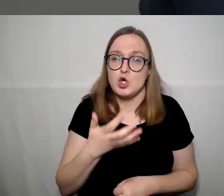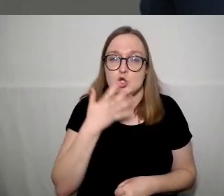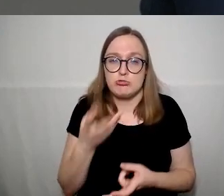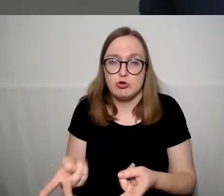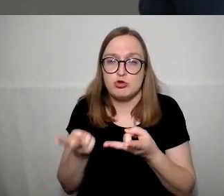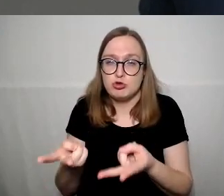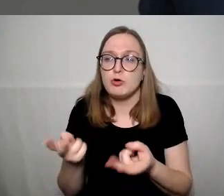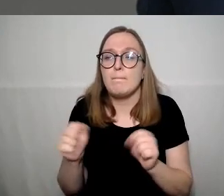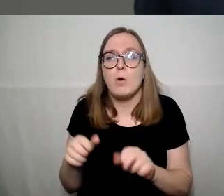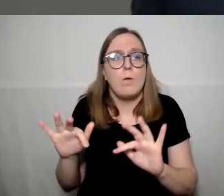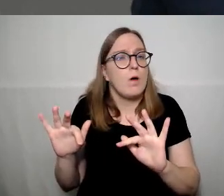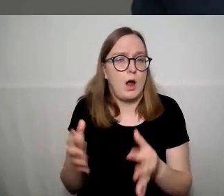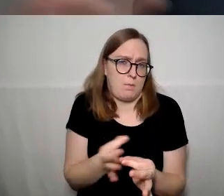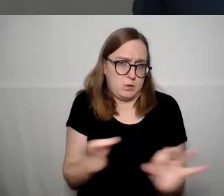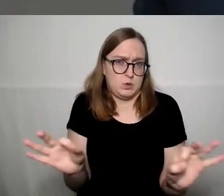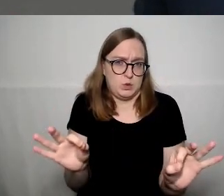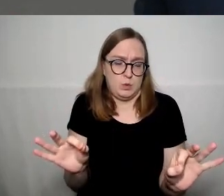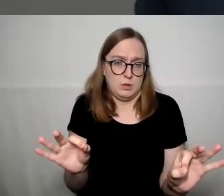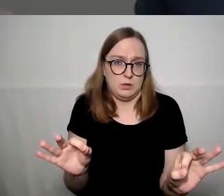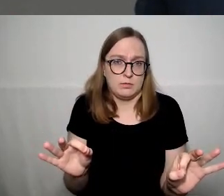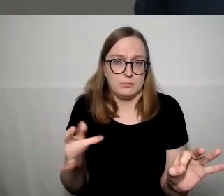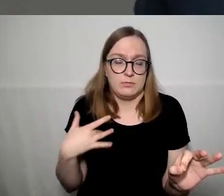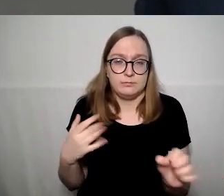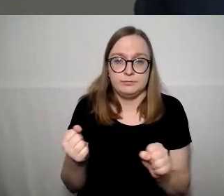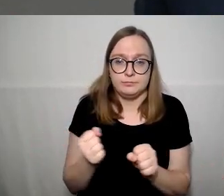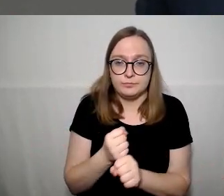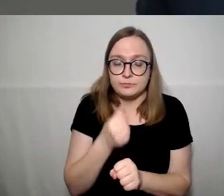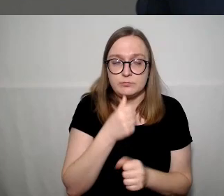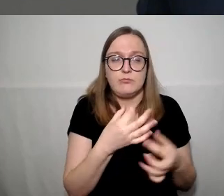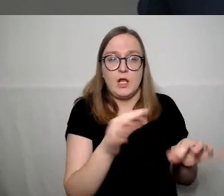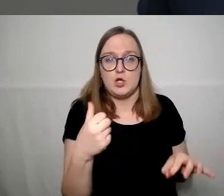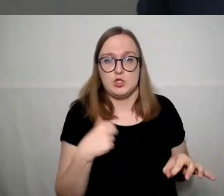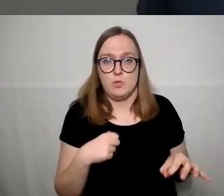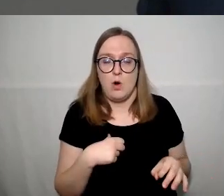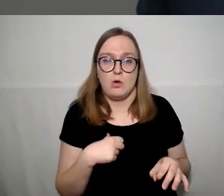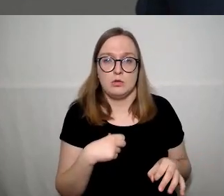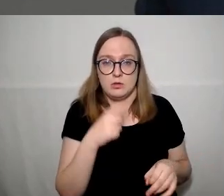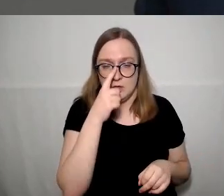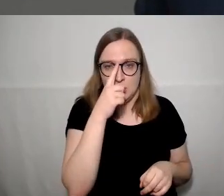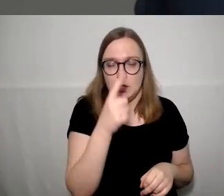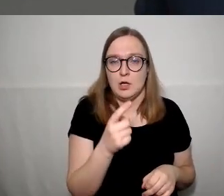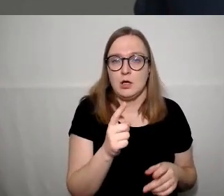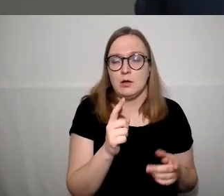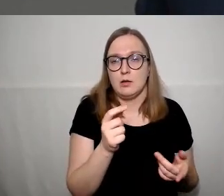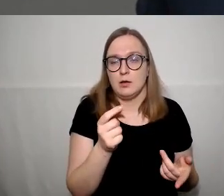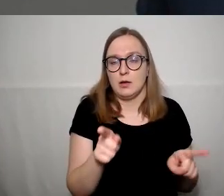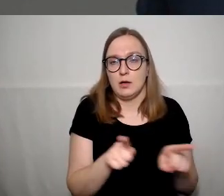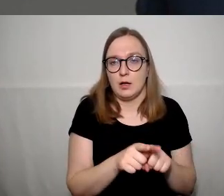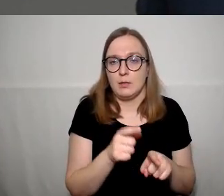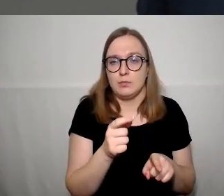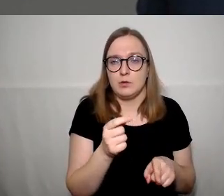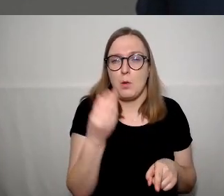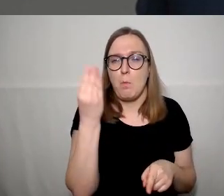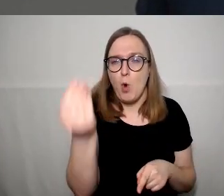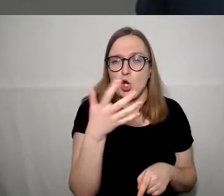lankščiai pasižiūrėti ir leisti gyventojams išsidėlioti tuos mokesčius per visus metus, kad irgi